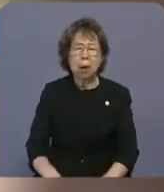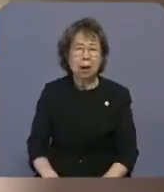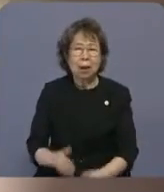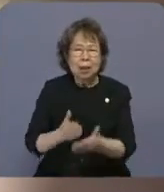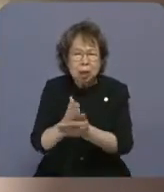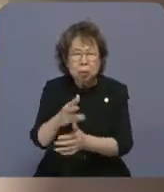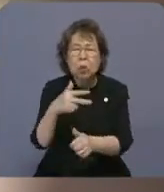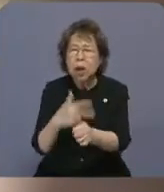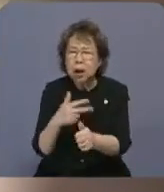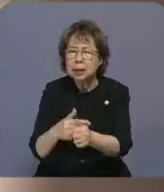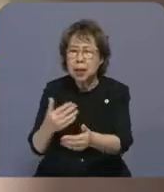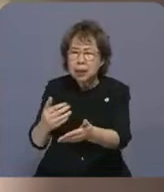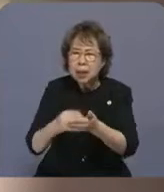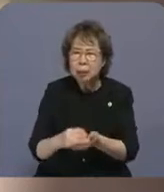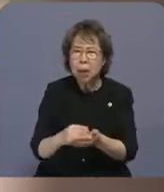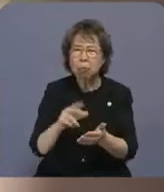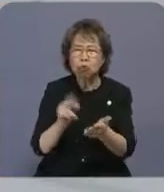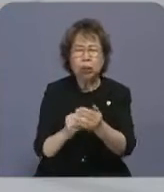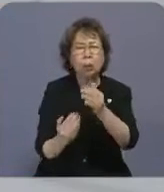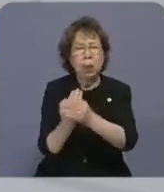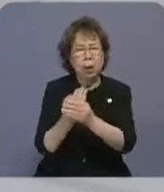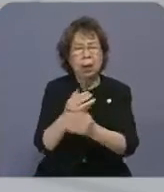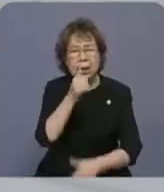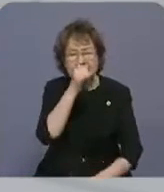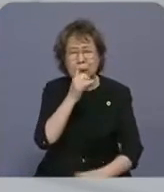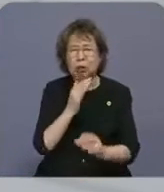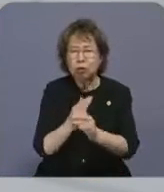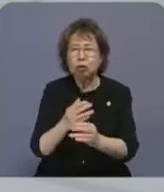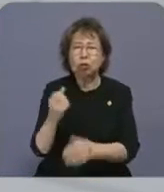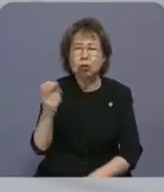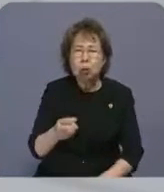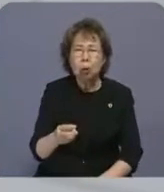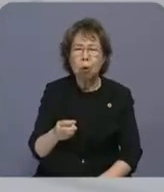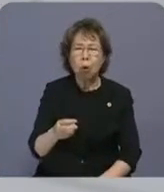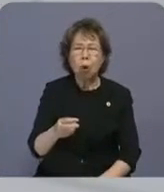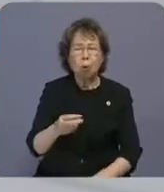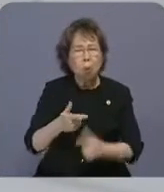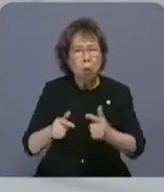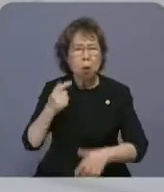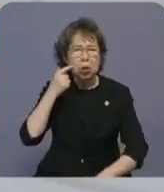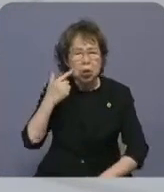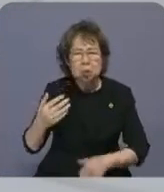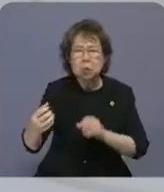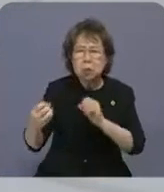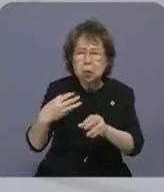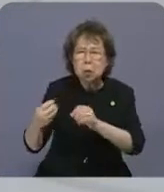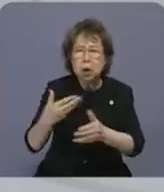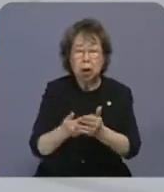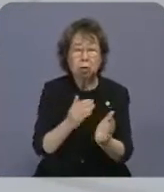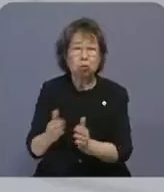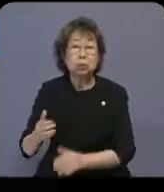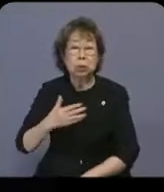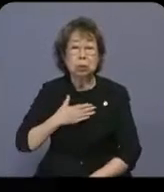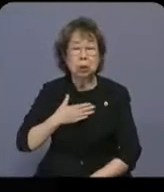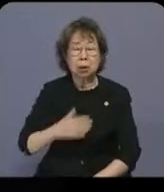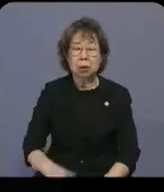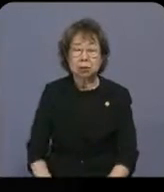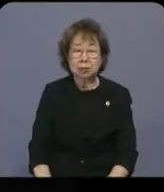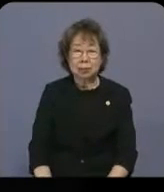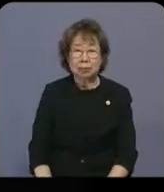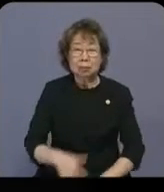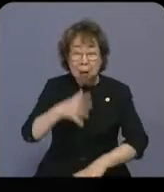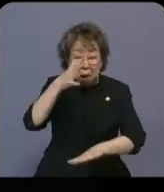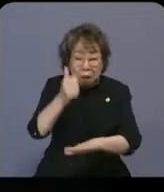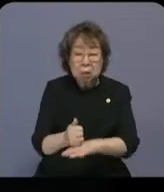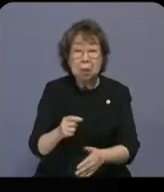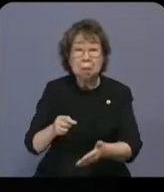증언 강사한테 법률적인 문제가 된 부분이 있는 것도 증언도 하고 막 그러려고 준비를 준 건 좀 했거든요. 결국